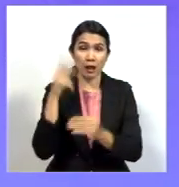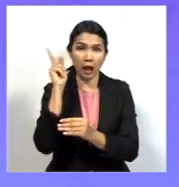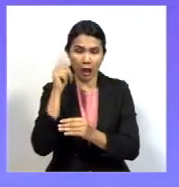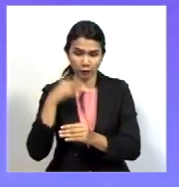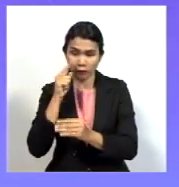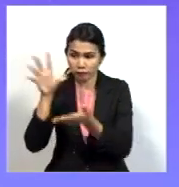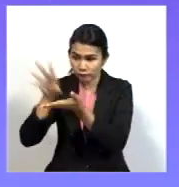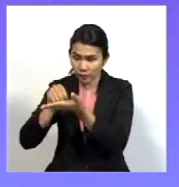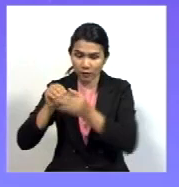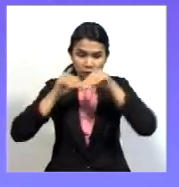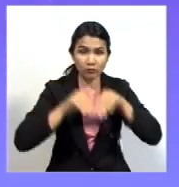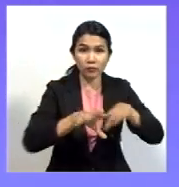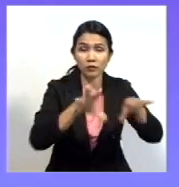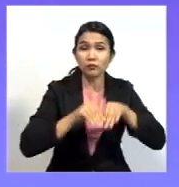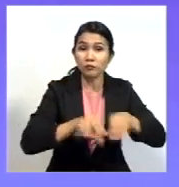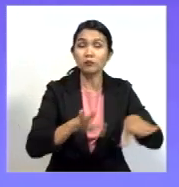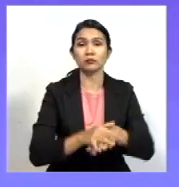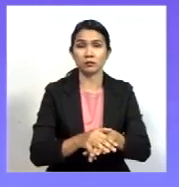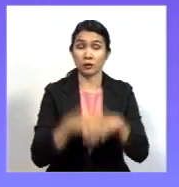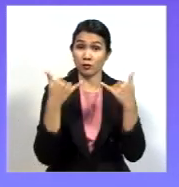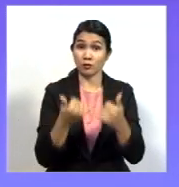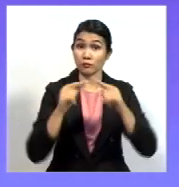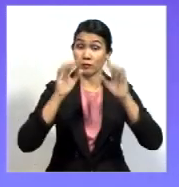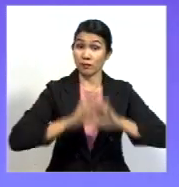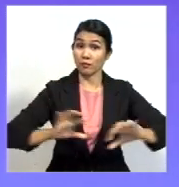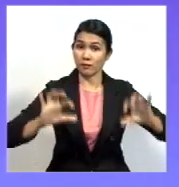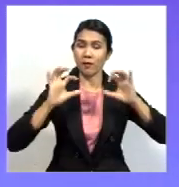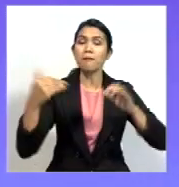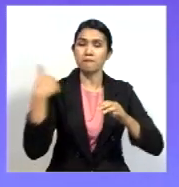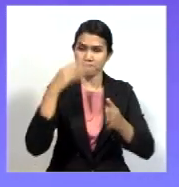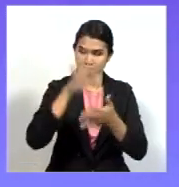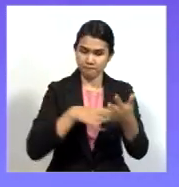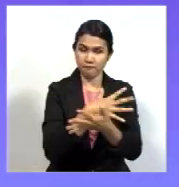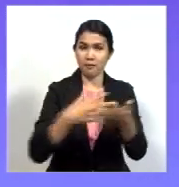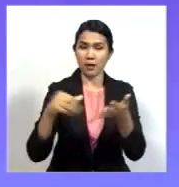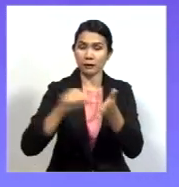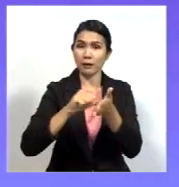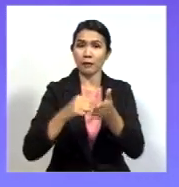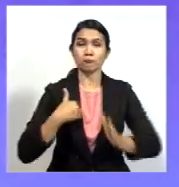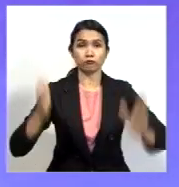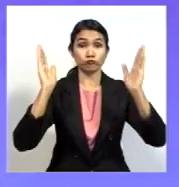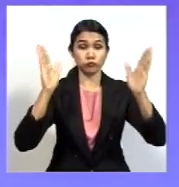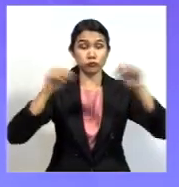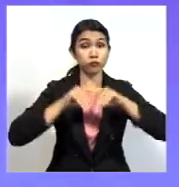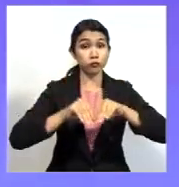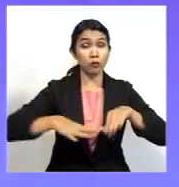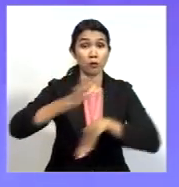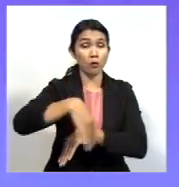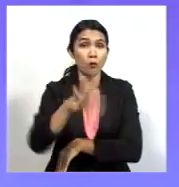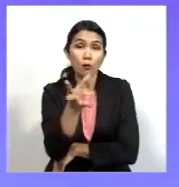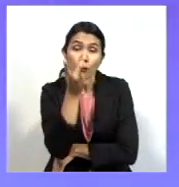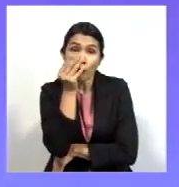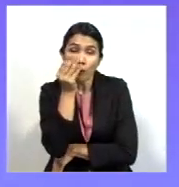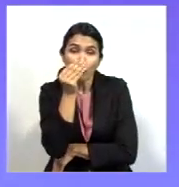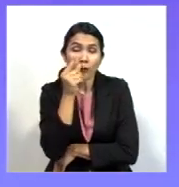งสิ่งที่ภาครัฐได้ทำไปนะคะวันนี้ทางรัฐบาลเองก็จะมีการปรับแผนประชาสัมพันธ์นะคะเพื่อให้ประชาชนเนี่ยรับรู้ถึงสิ่งที่